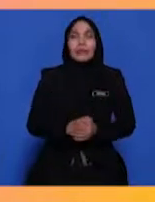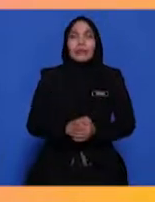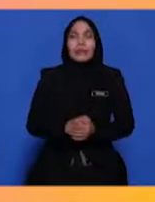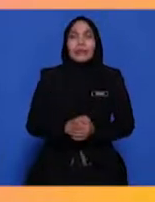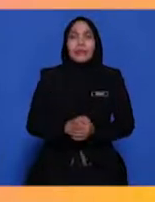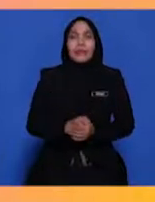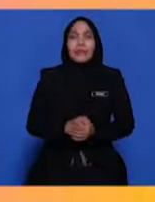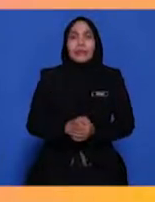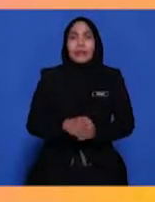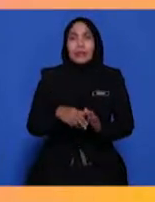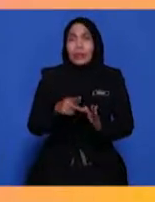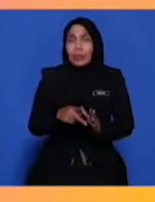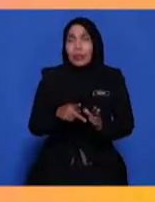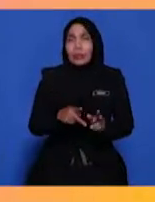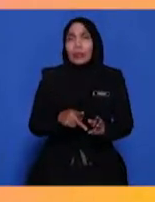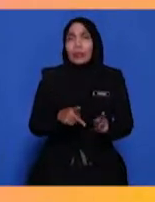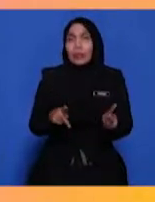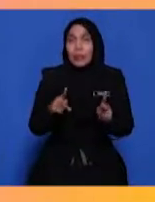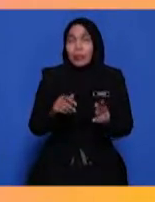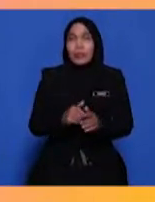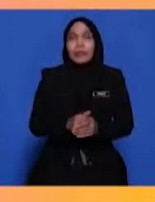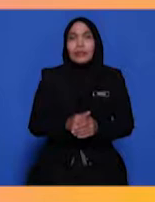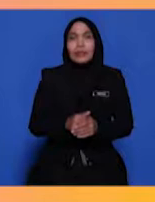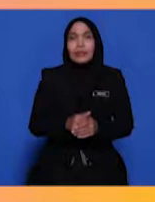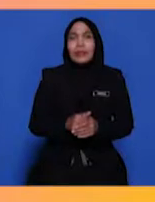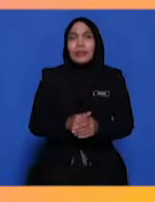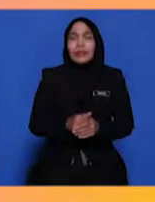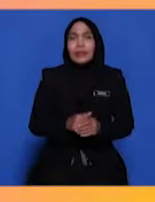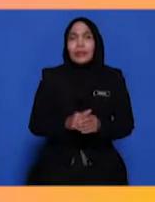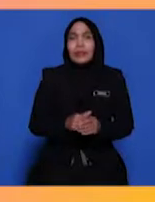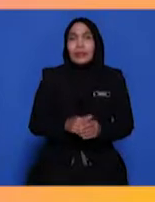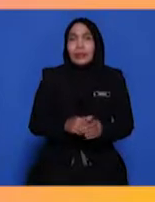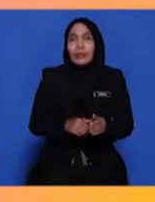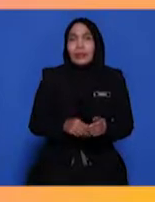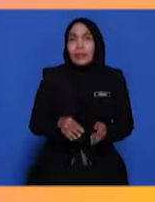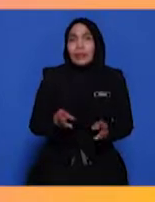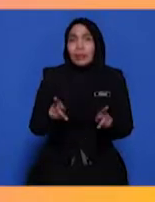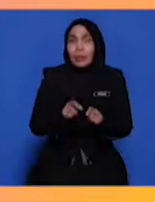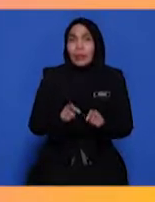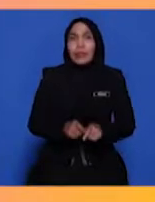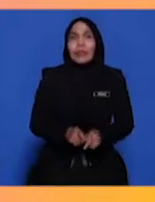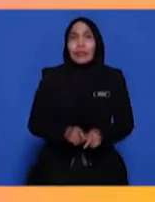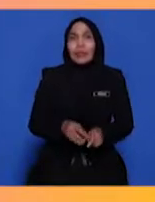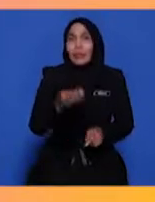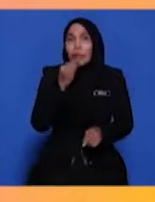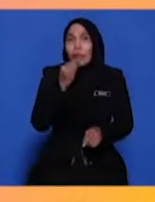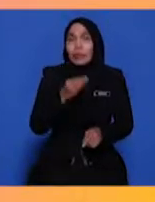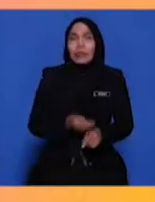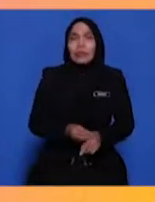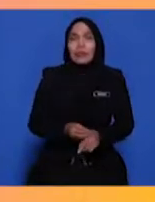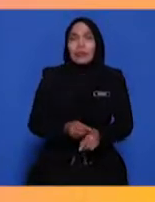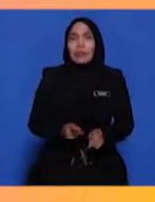kehendak. Keperluan bermaksud keperluan asas seperti makanan, tempat tinggal,